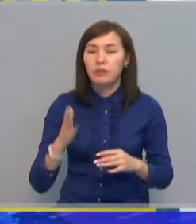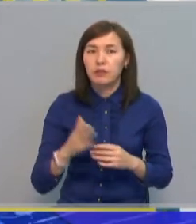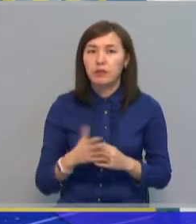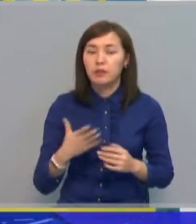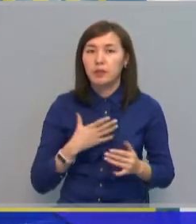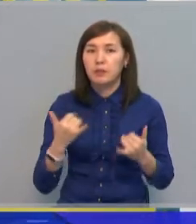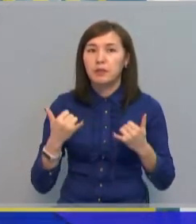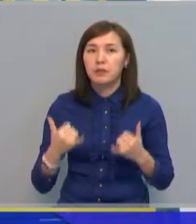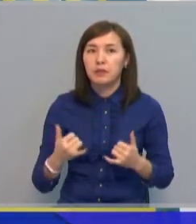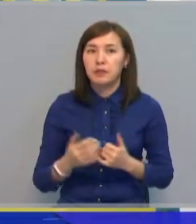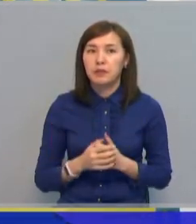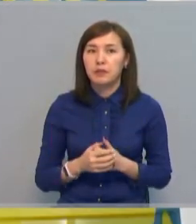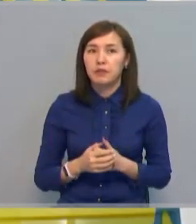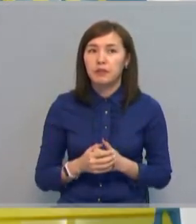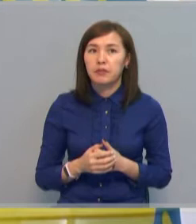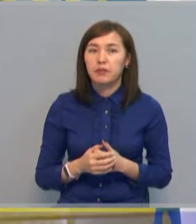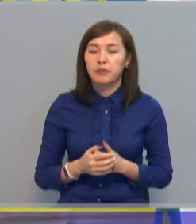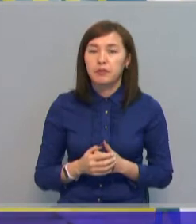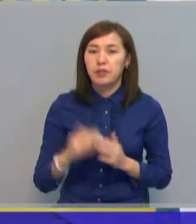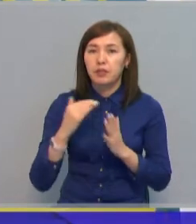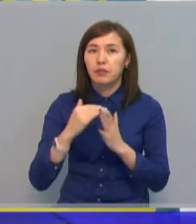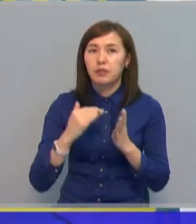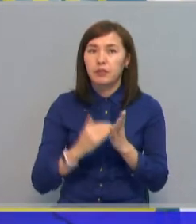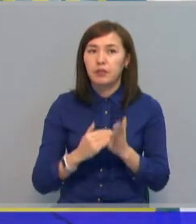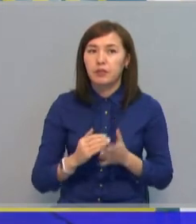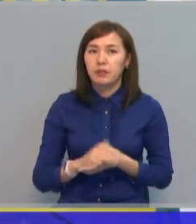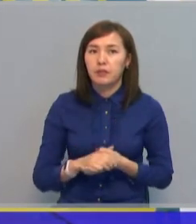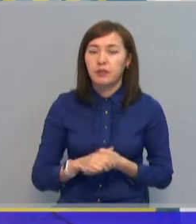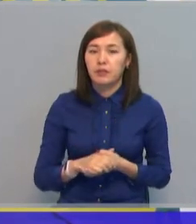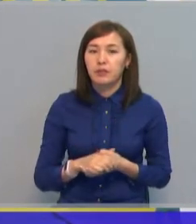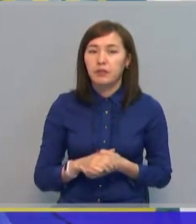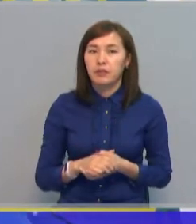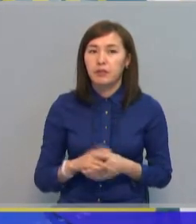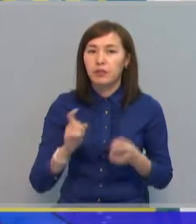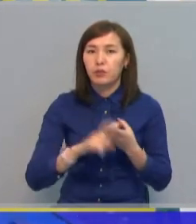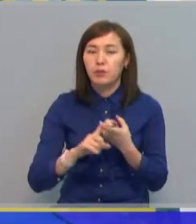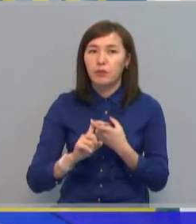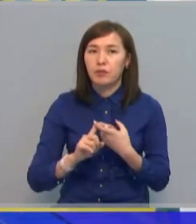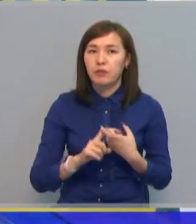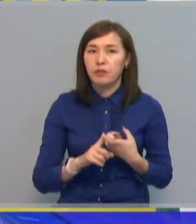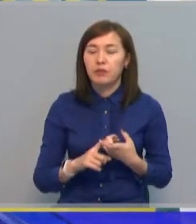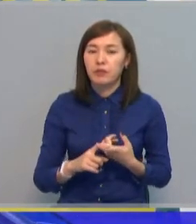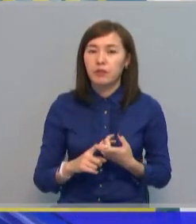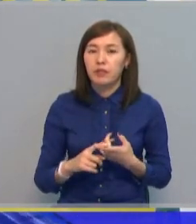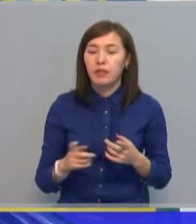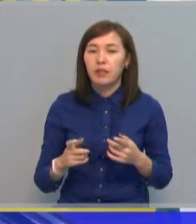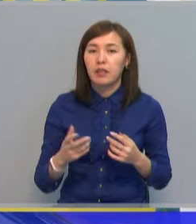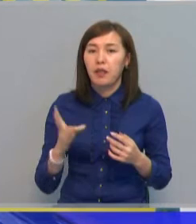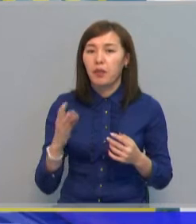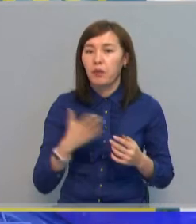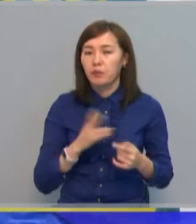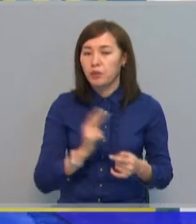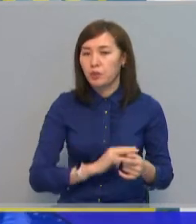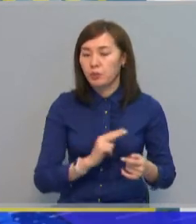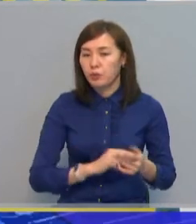біз қазір мына наурызға сондай үлкен бағдарлама дайындық деп жатырмыз. Енді пандемия дейді, ашыла ма, ол ашылмай ма, бірақ біз